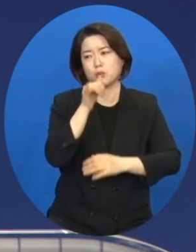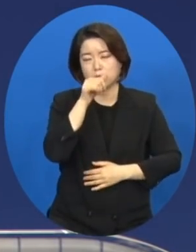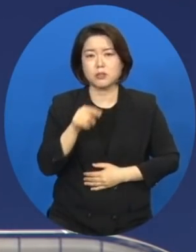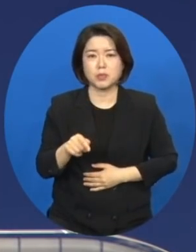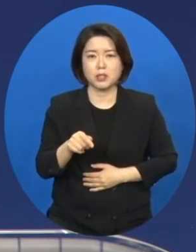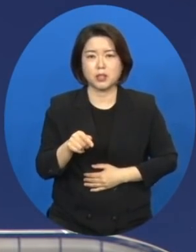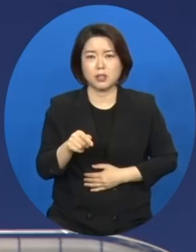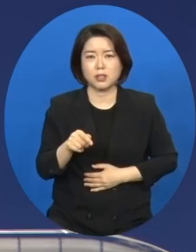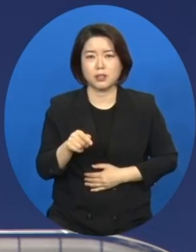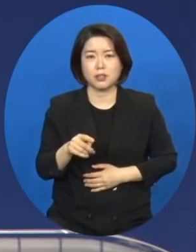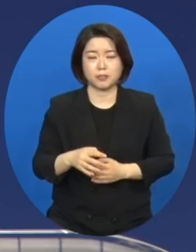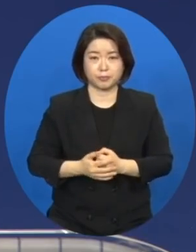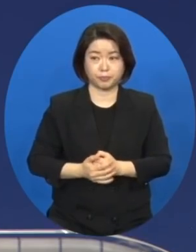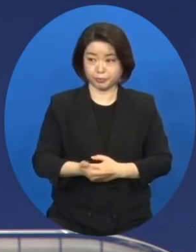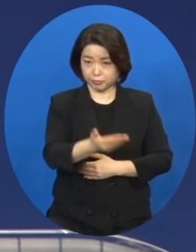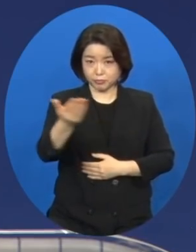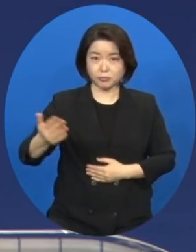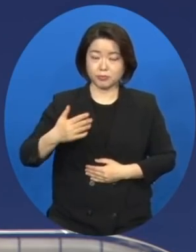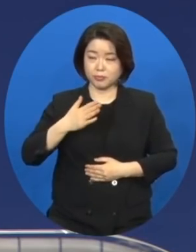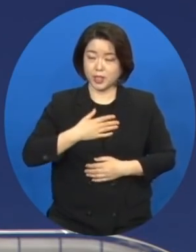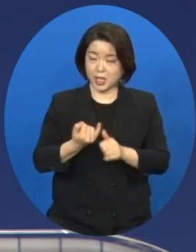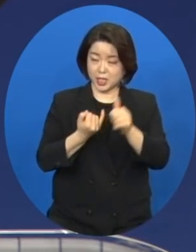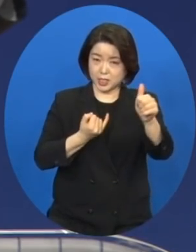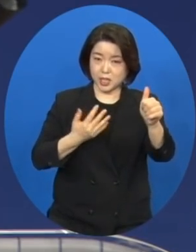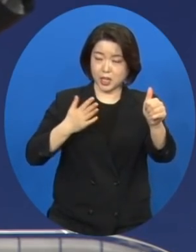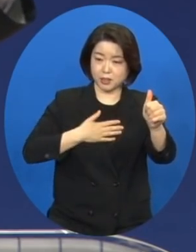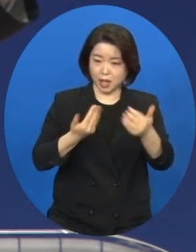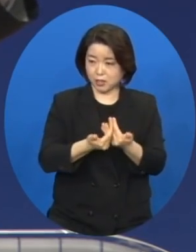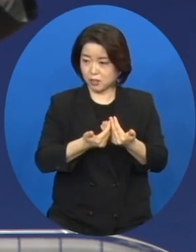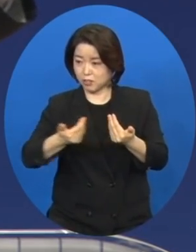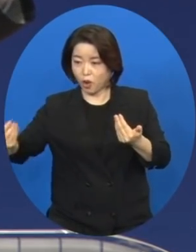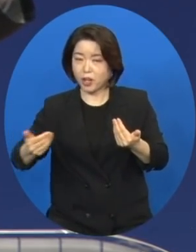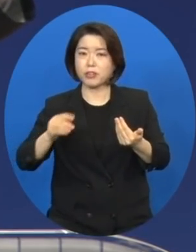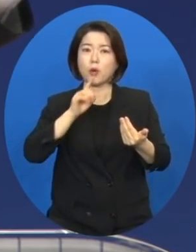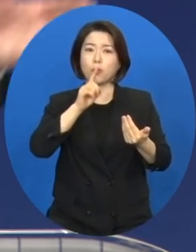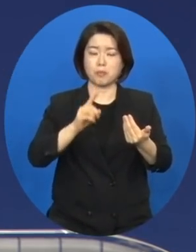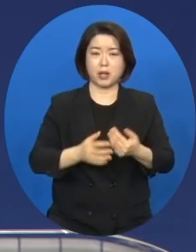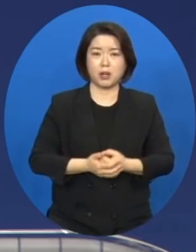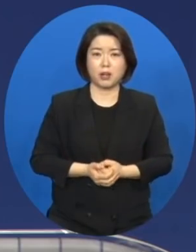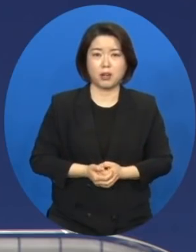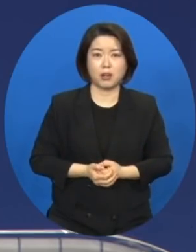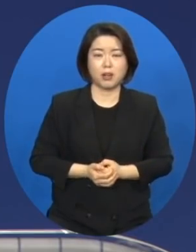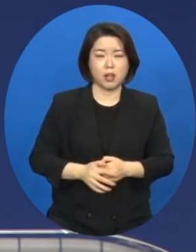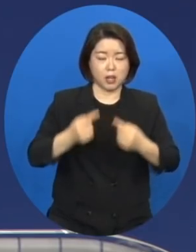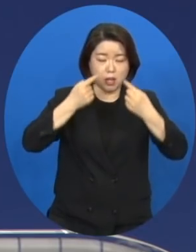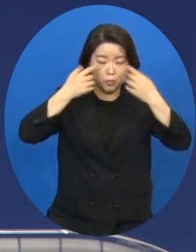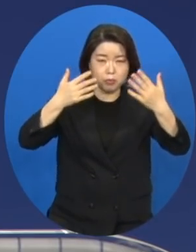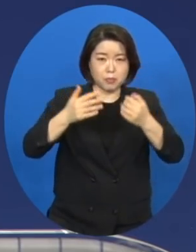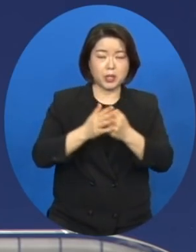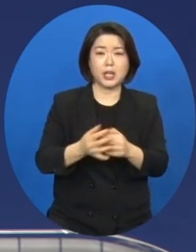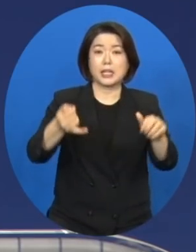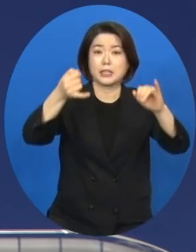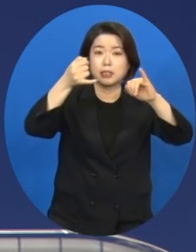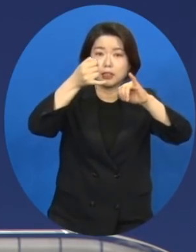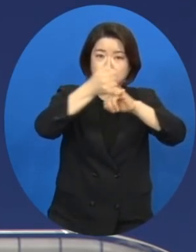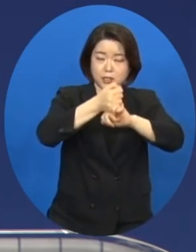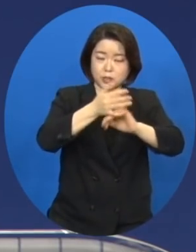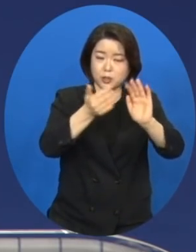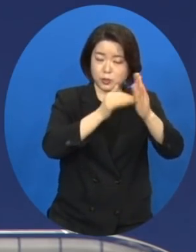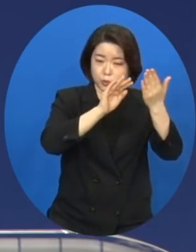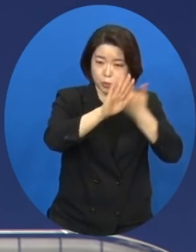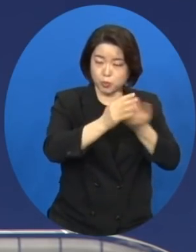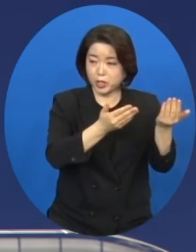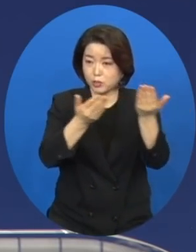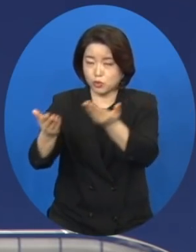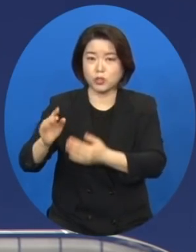있냐면 너희가 나 신랑이 나를 떠났다라는 거예요. 분명히 그 언약을 하고 나서 그 다음에 주어진 게